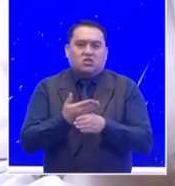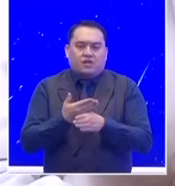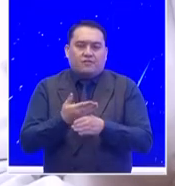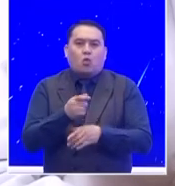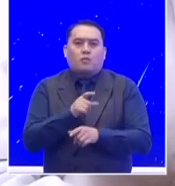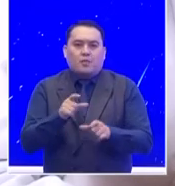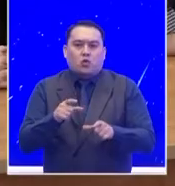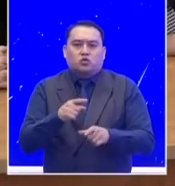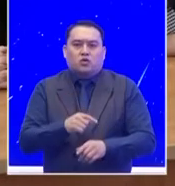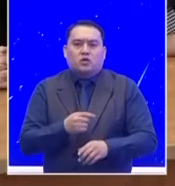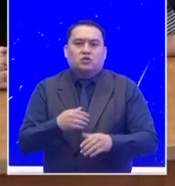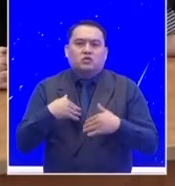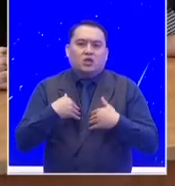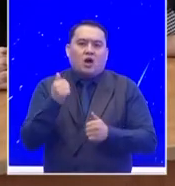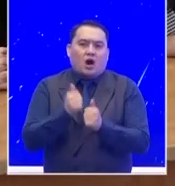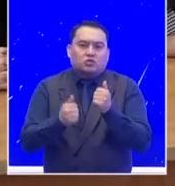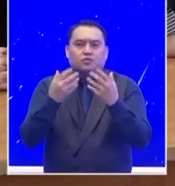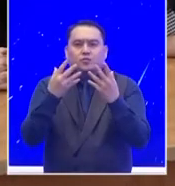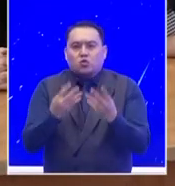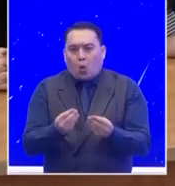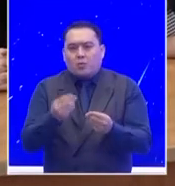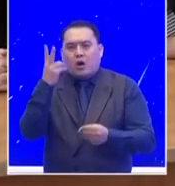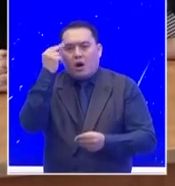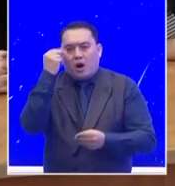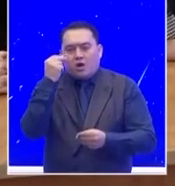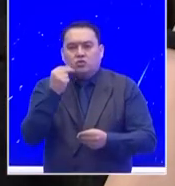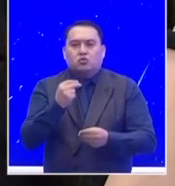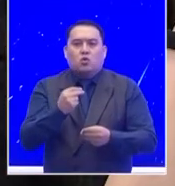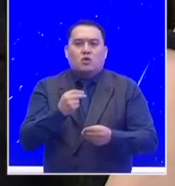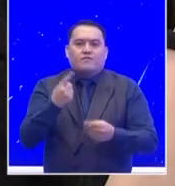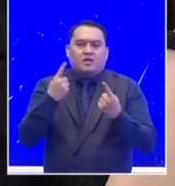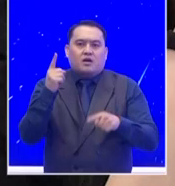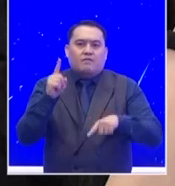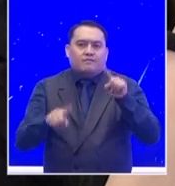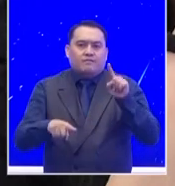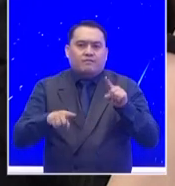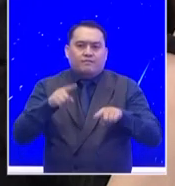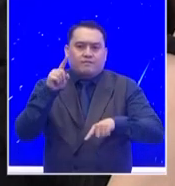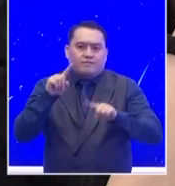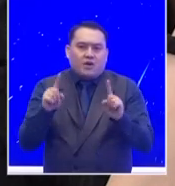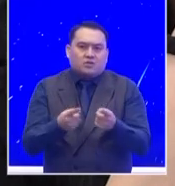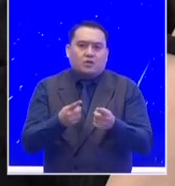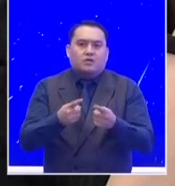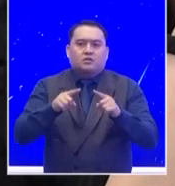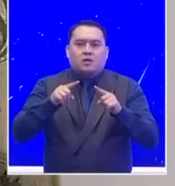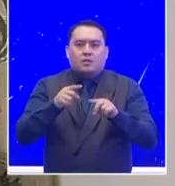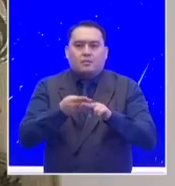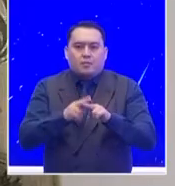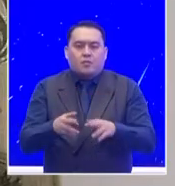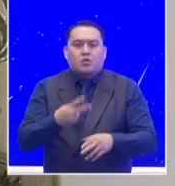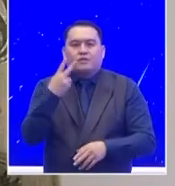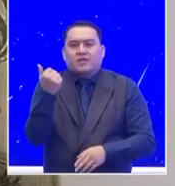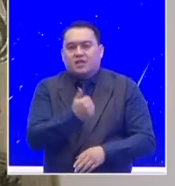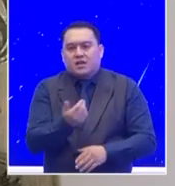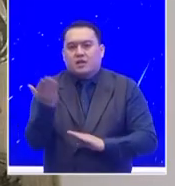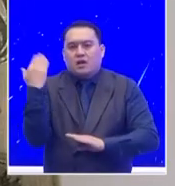тысяч тыловиков. К сожалению, с каждым днем количество свидетелей Великой Победы все меньше и меньше. Только